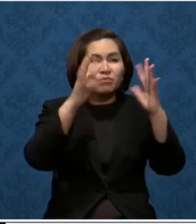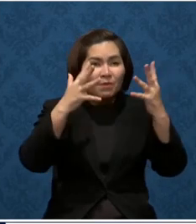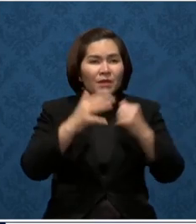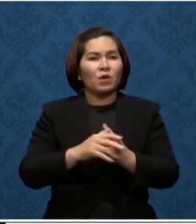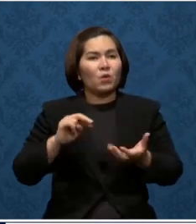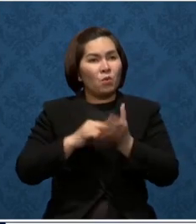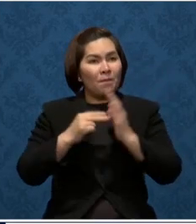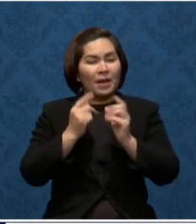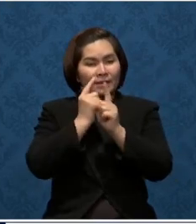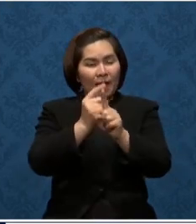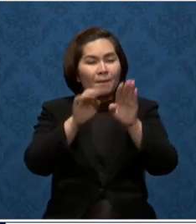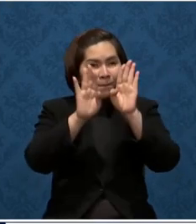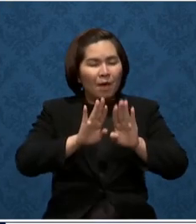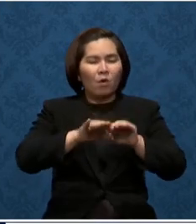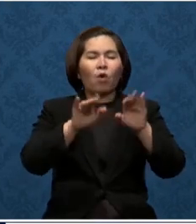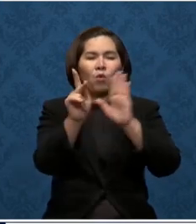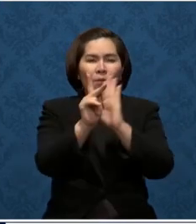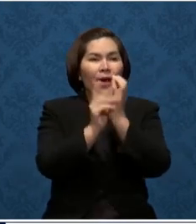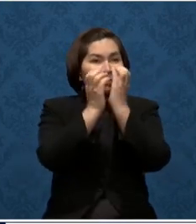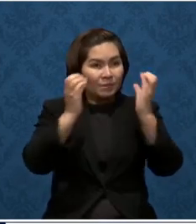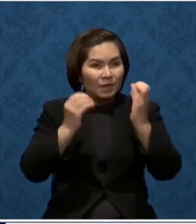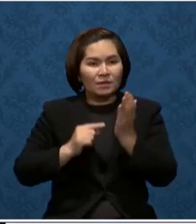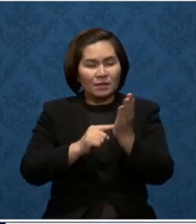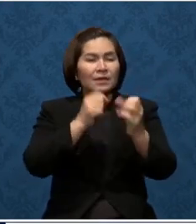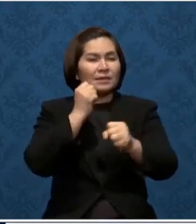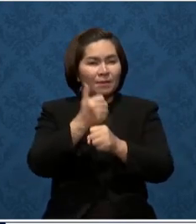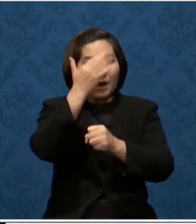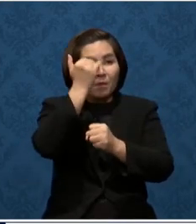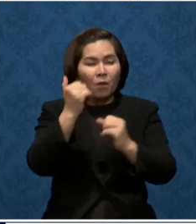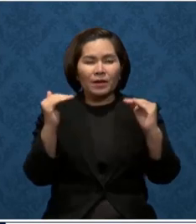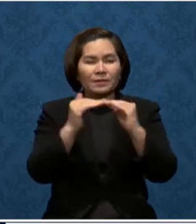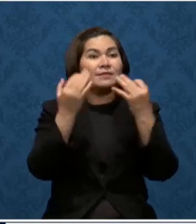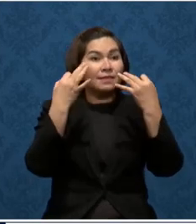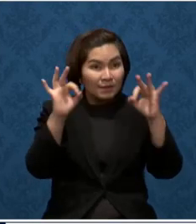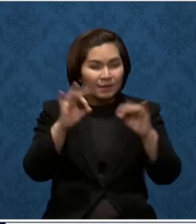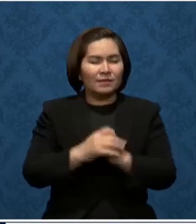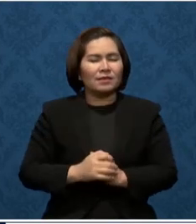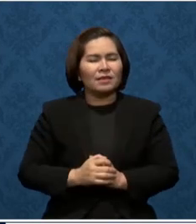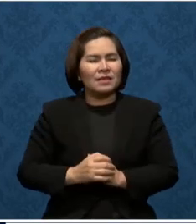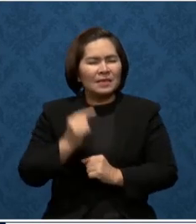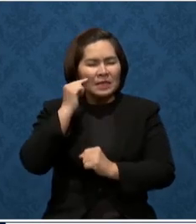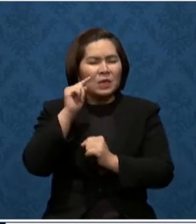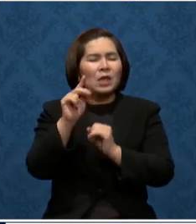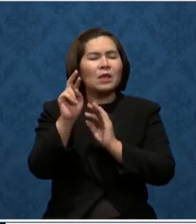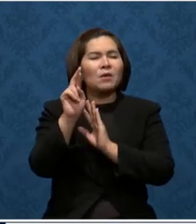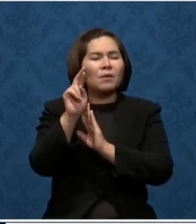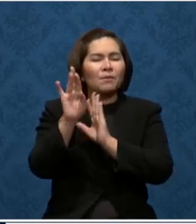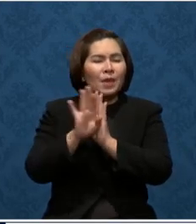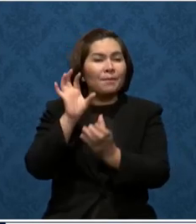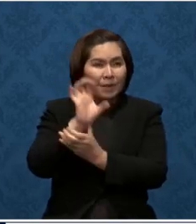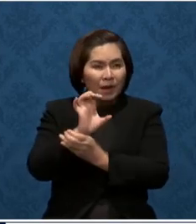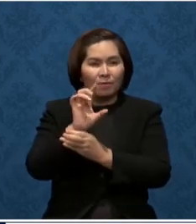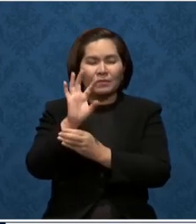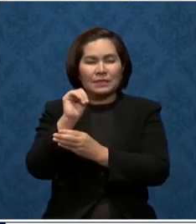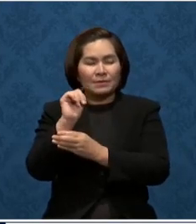เป็นสิทธิเสรีภาพดังนั้นการตีความเอาข้อ41มาใช้จึงเป็นการขัดแย้ง